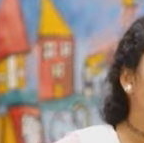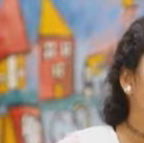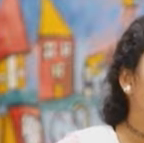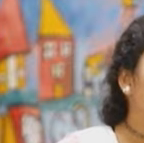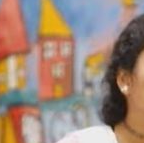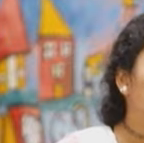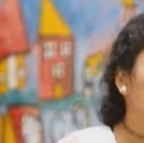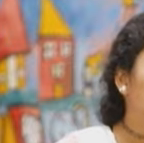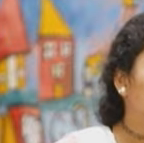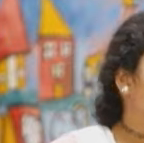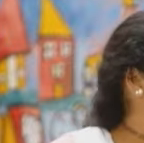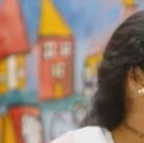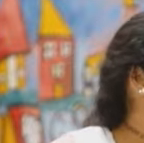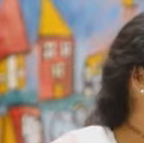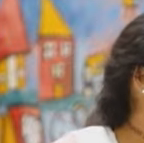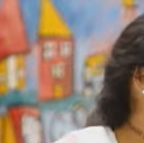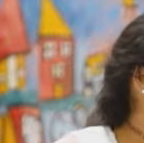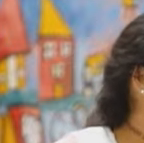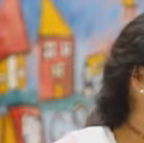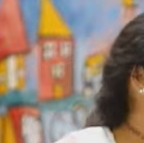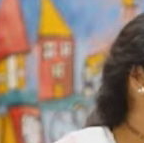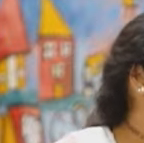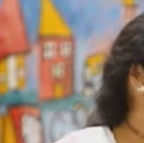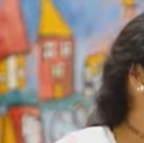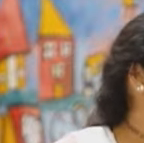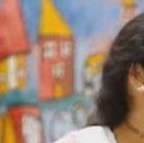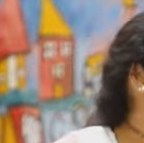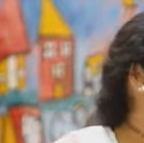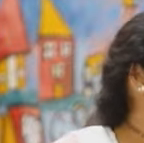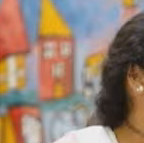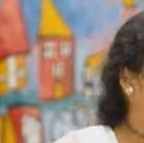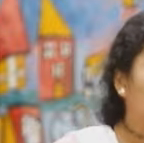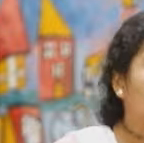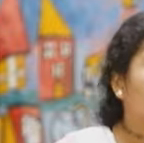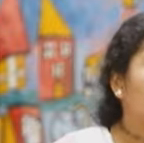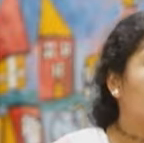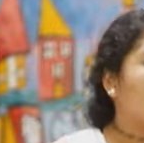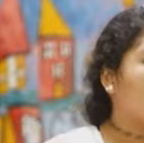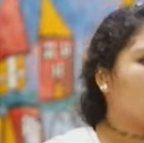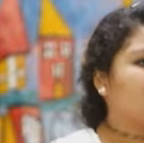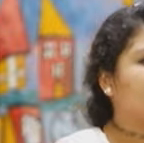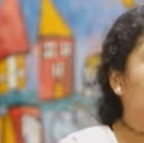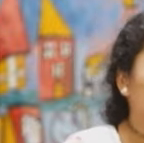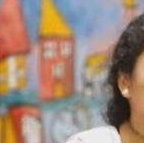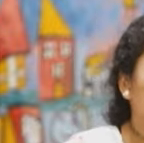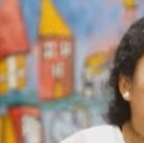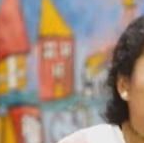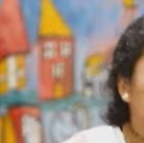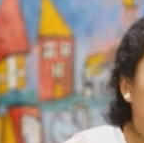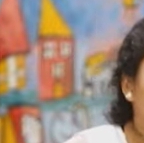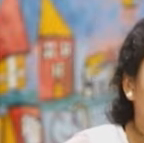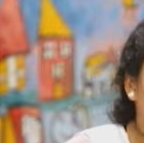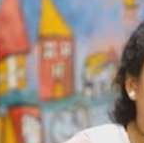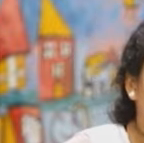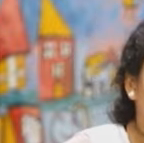le labbra. Cerco di insegnare loro il linguaggio dei segni, ma è molto difficile. Capita che durante gli incontri comincino a parlare, ma non riesco a